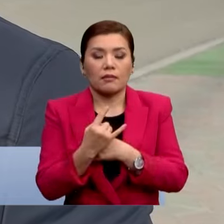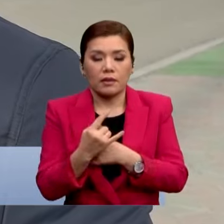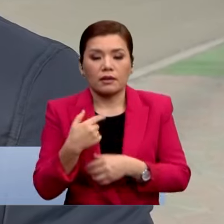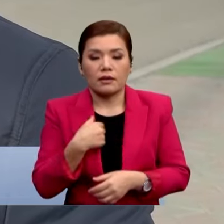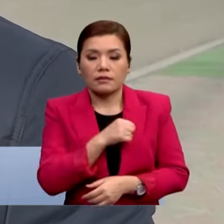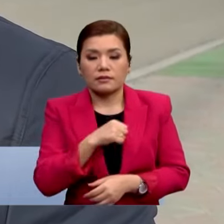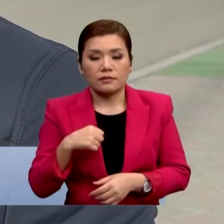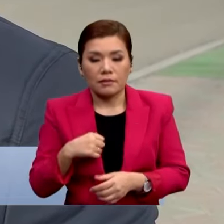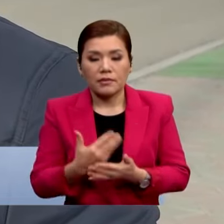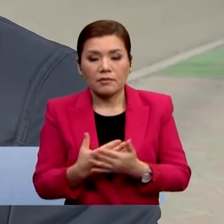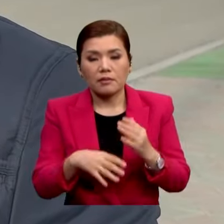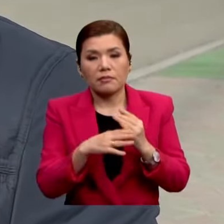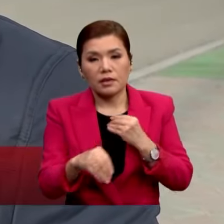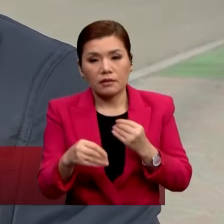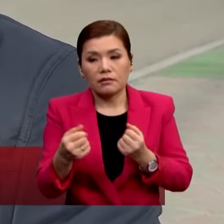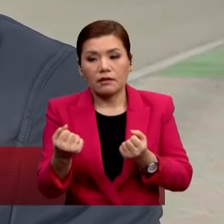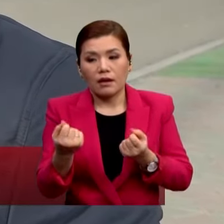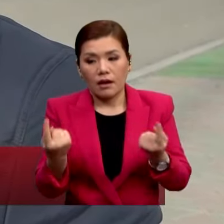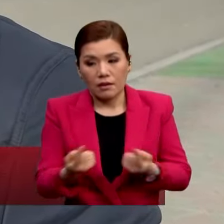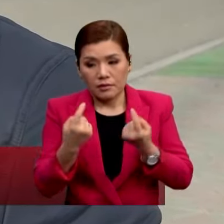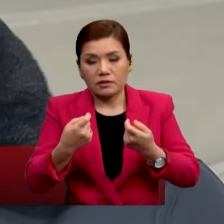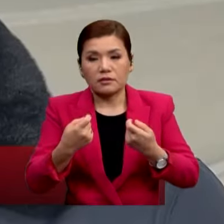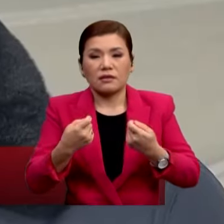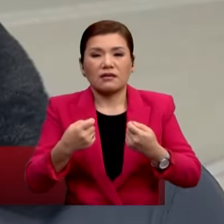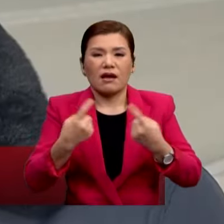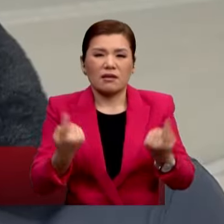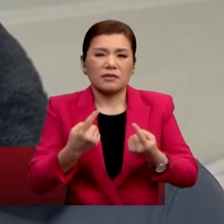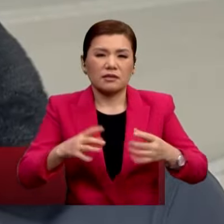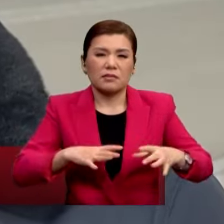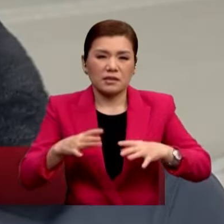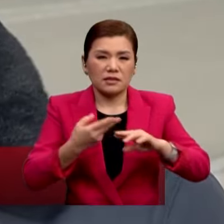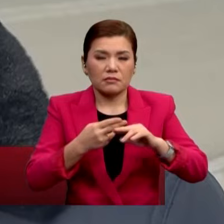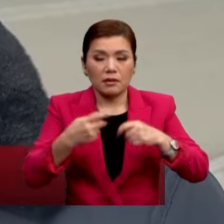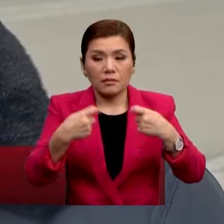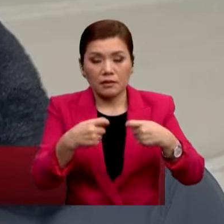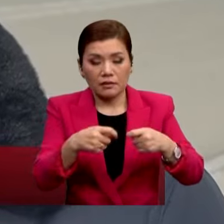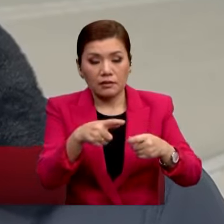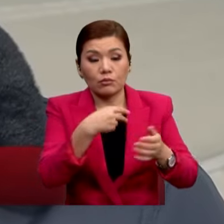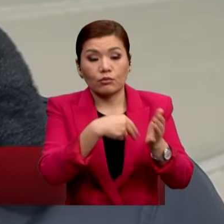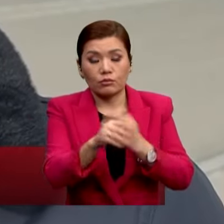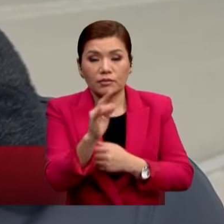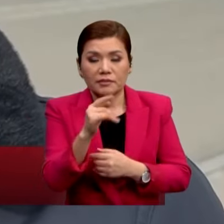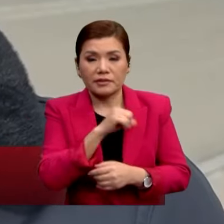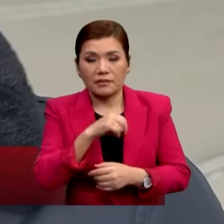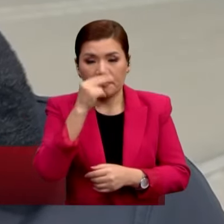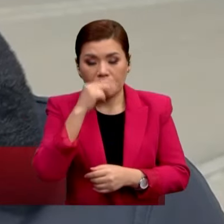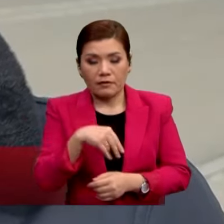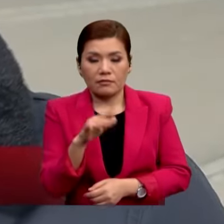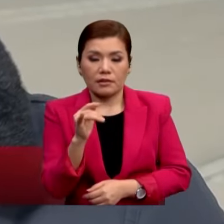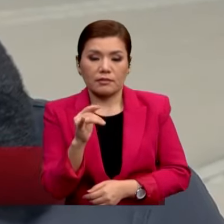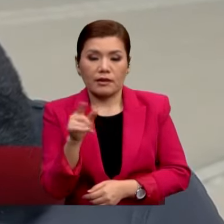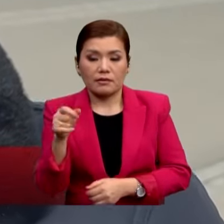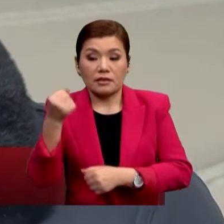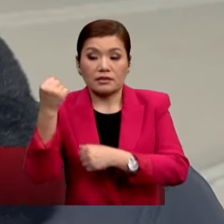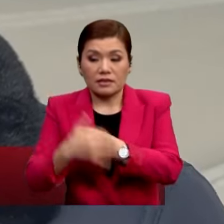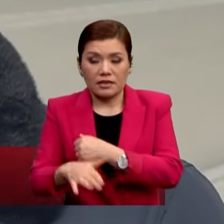өзім машина базардан алғанда, онда өз обалым өзім еді. Дүниеге белгілі компания Toyota деген. Енді